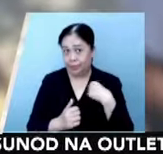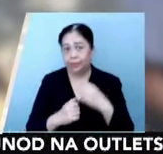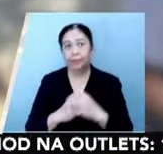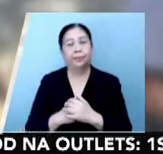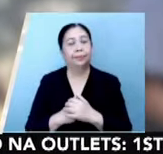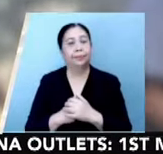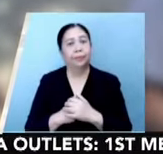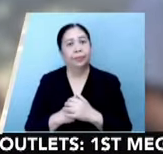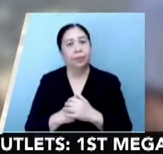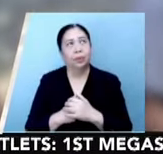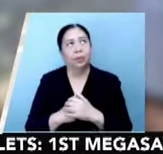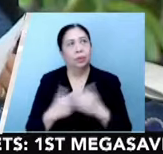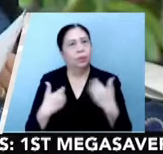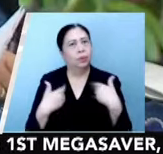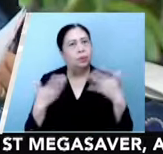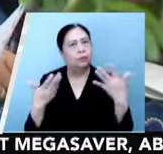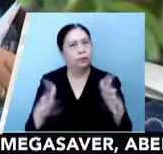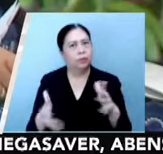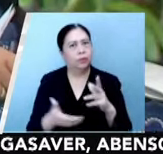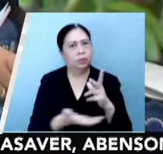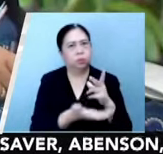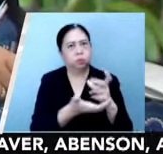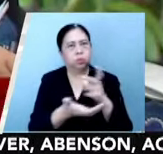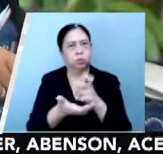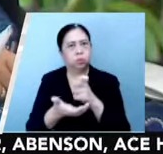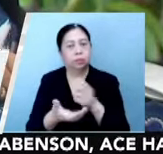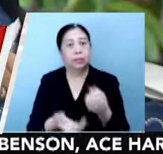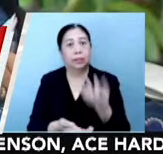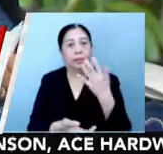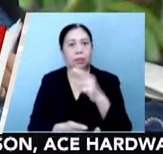we are able to vaccinate